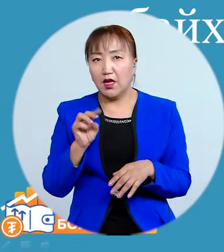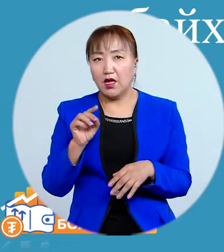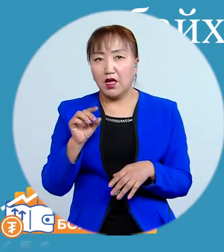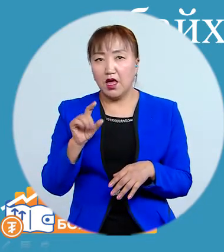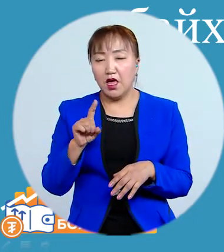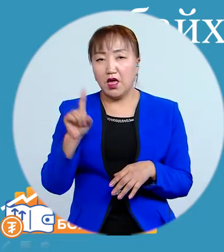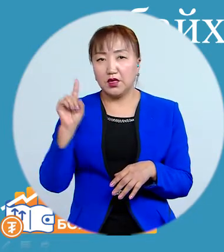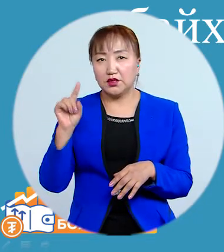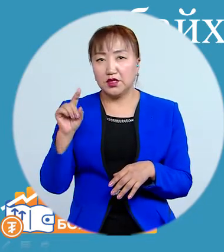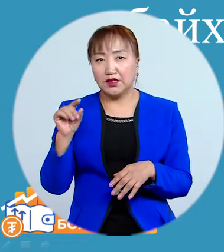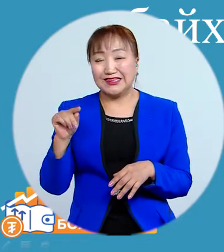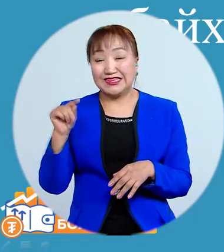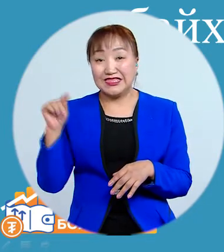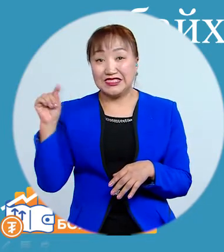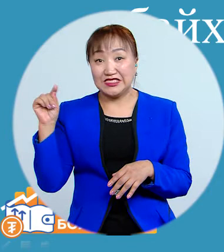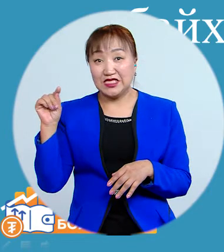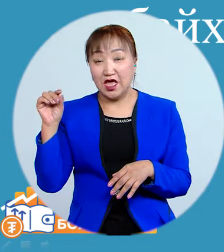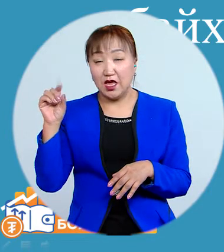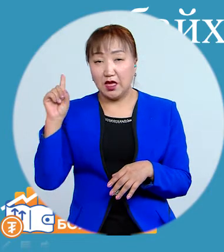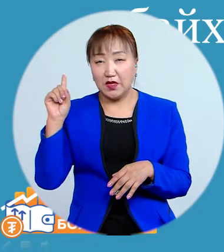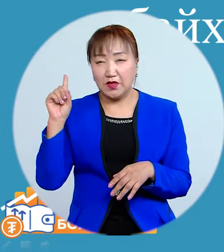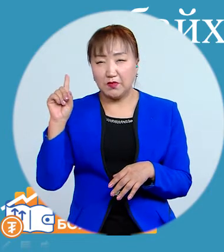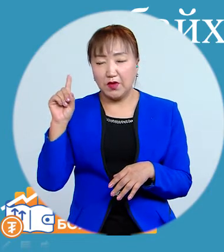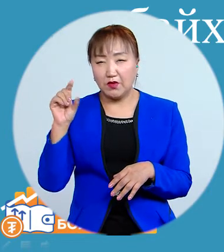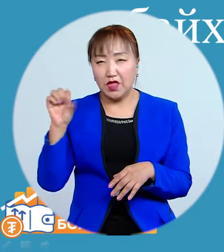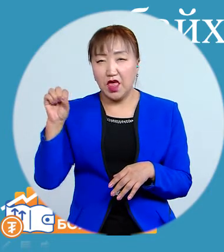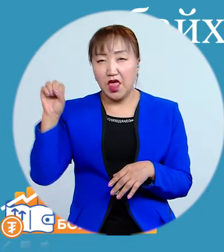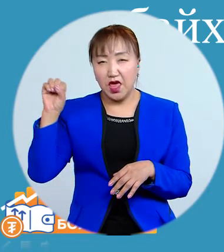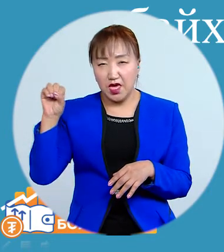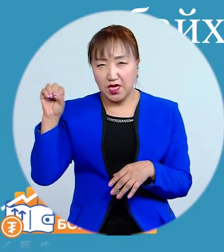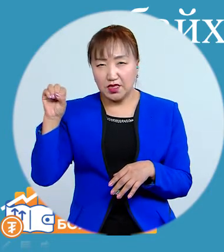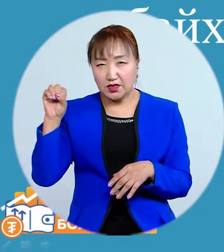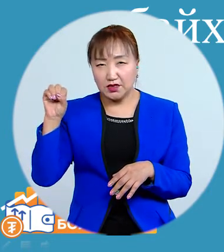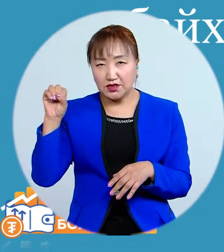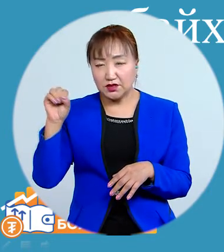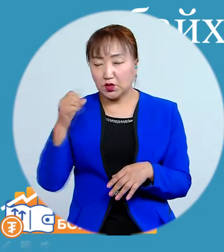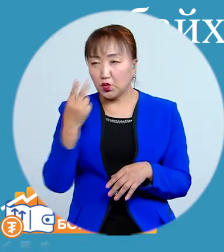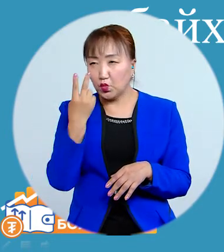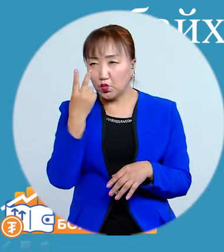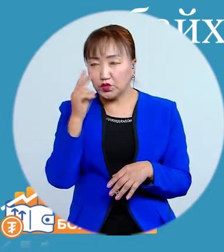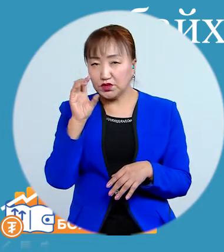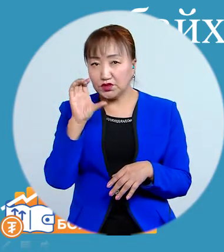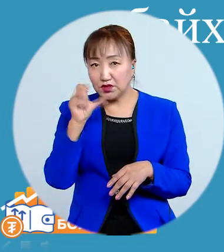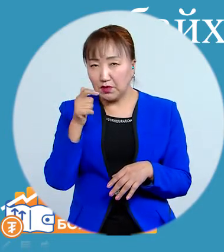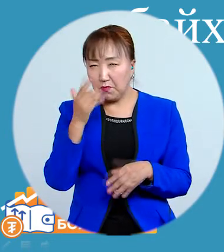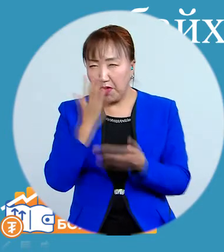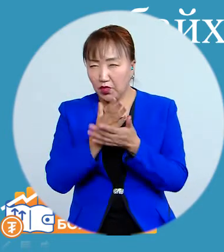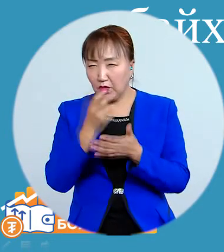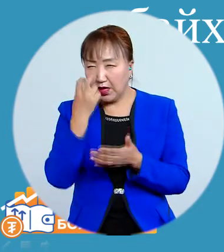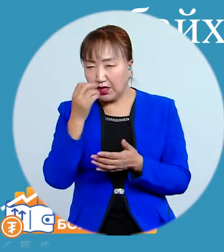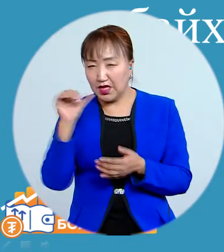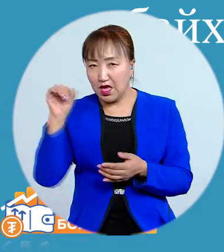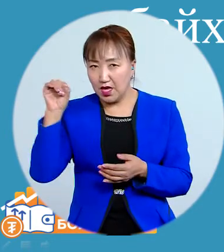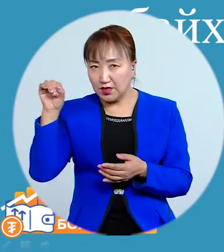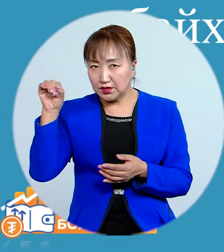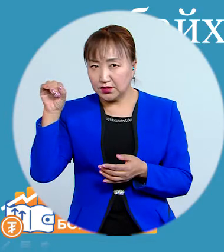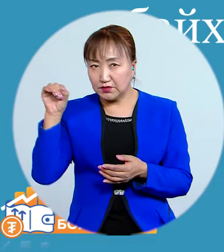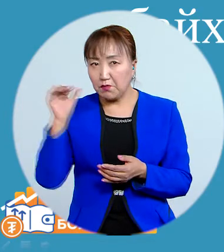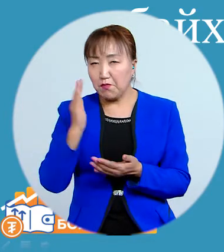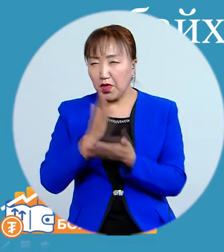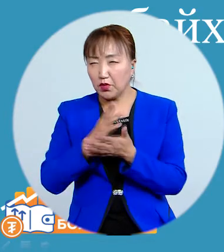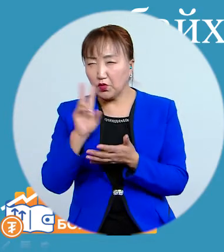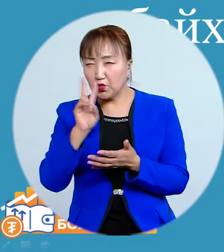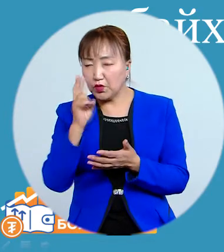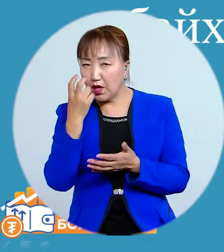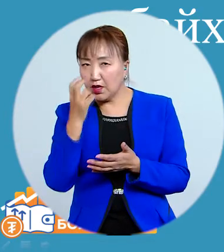бас одоо аюулгүй гэсэн ийм үг. Тэгэхээр S гэдэг үсэг байна уу, P-ийн араас гэдгийг бас та бүхэн шалгаж агараа. Ихэвчлэн одоо